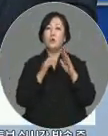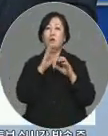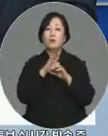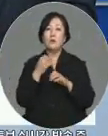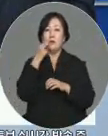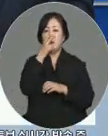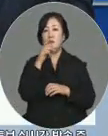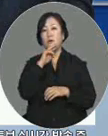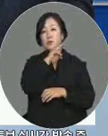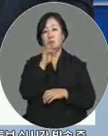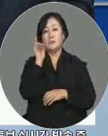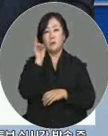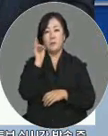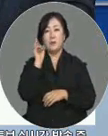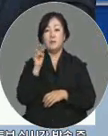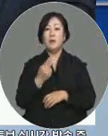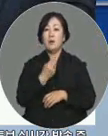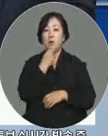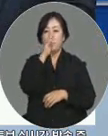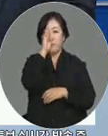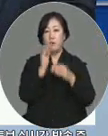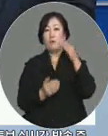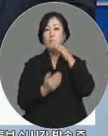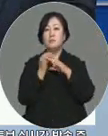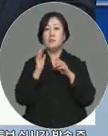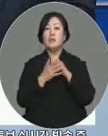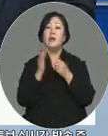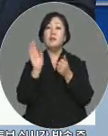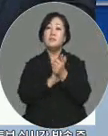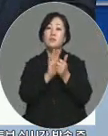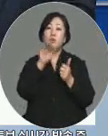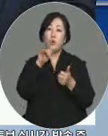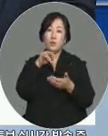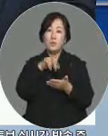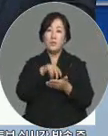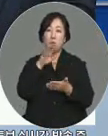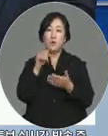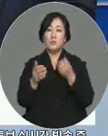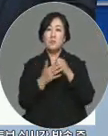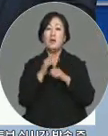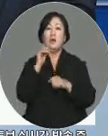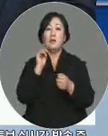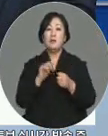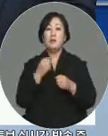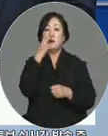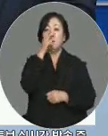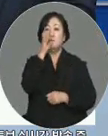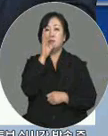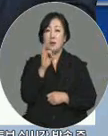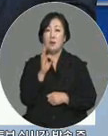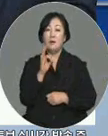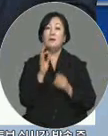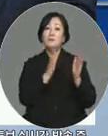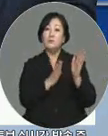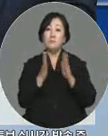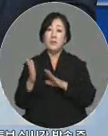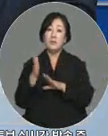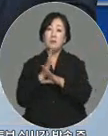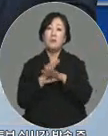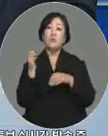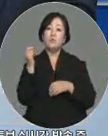의심이 되면 호흡기 질환 진료치료센터에서 신속 항원 검사를 받고